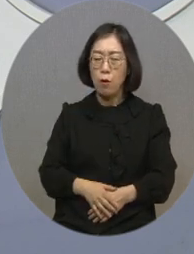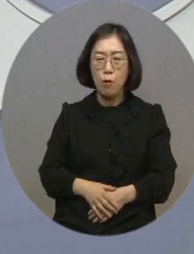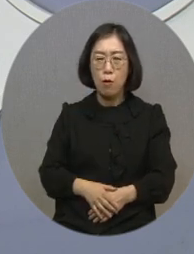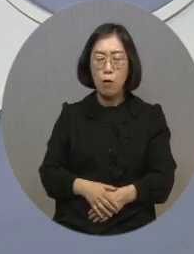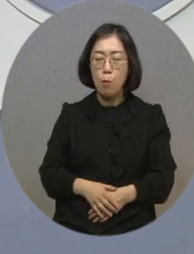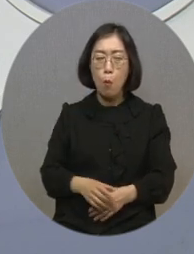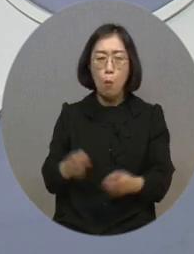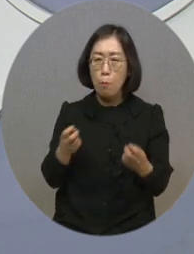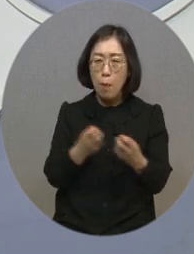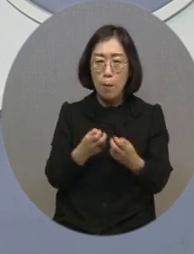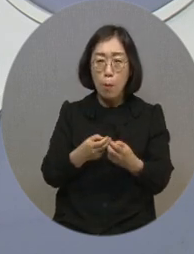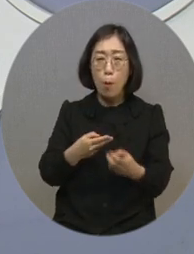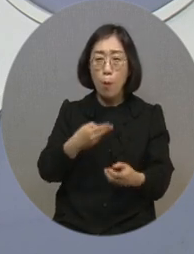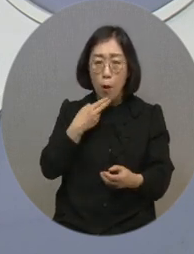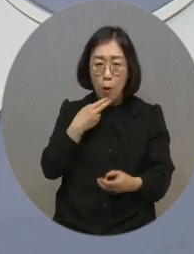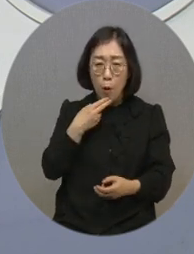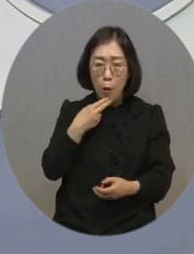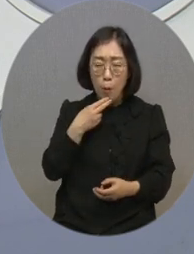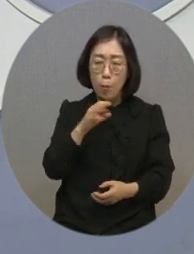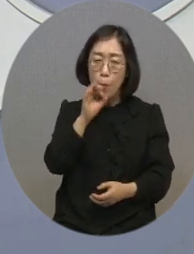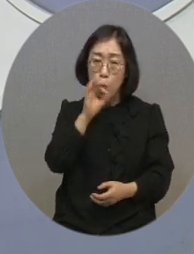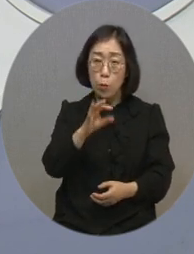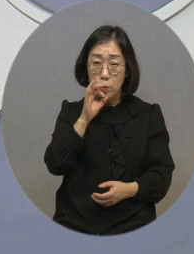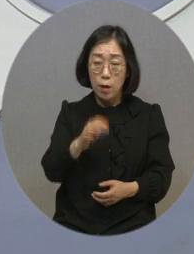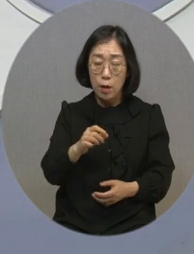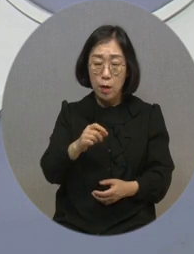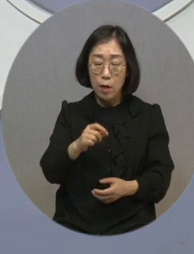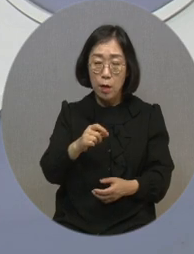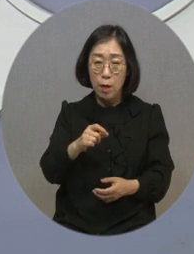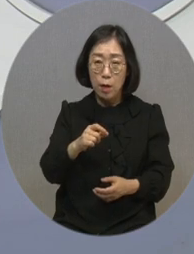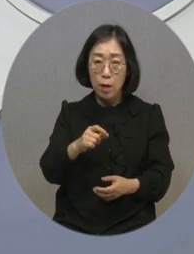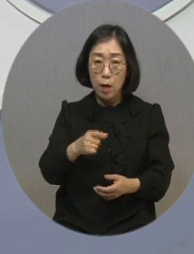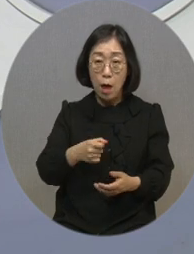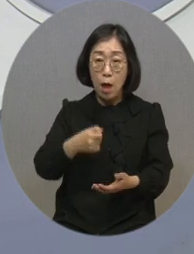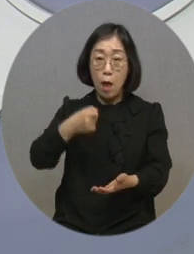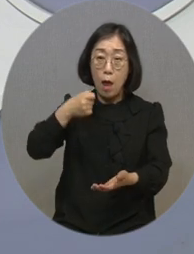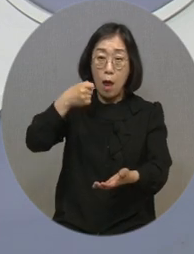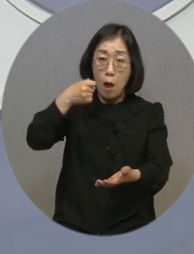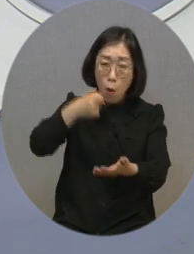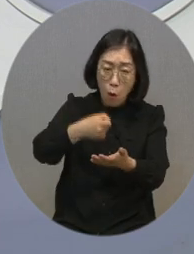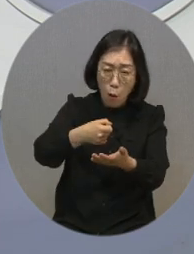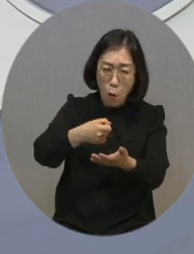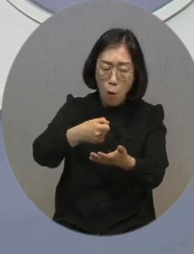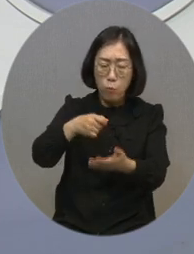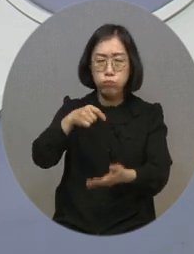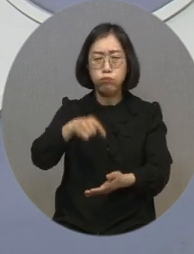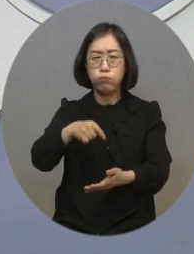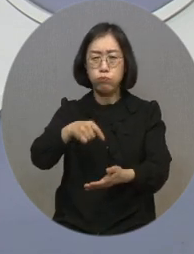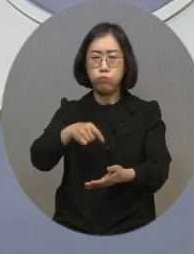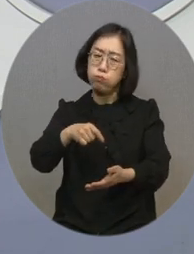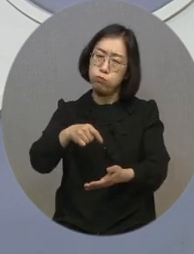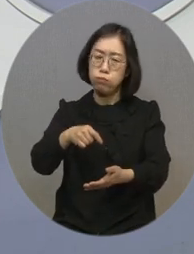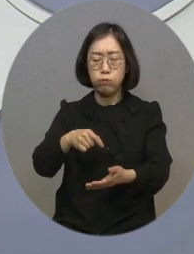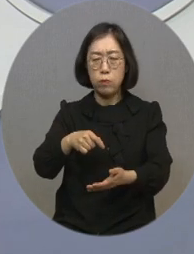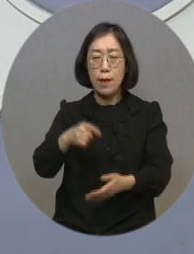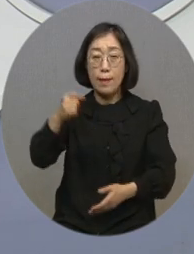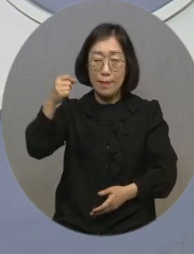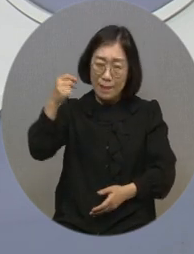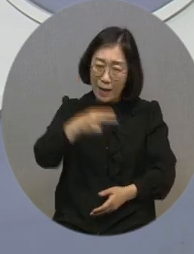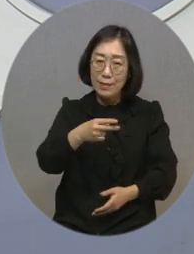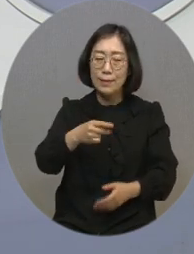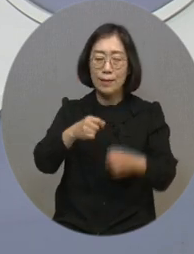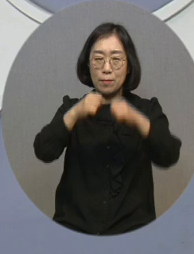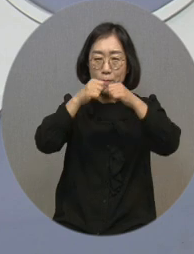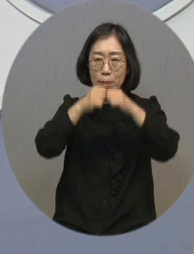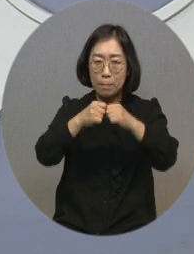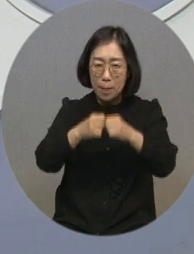하는데 뭔가 너무 좀 뭐랄까 너무 법적으로만 이걸 보지 않나. 그래서 이제 다시 한번 이거에